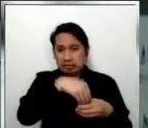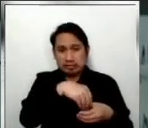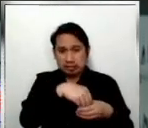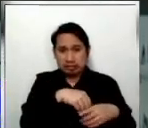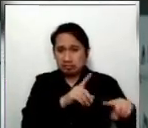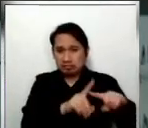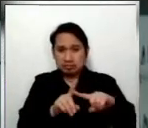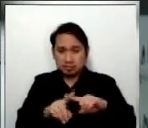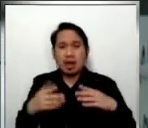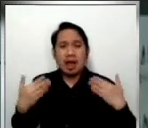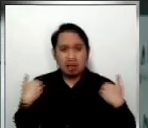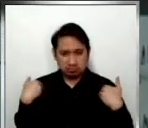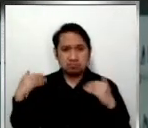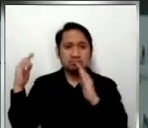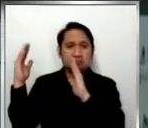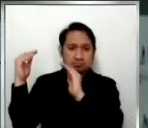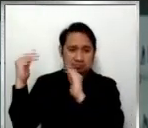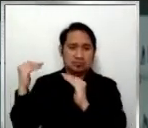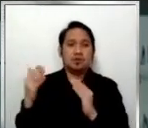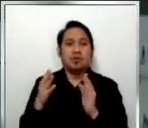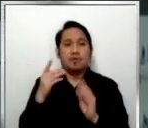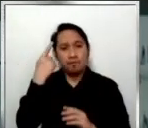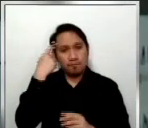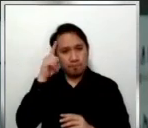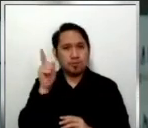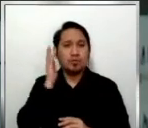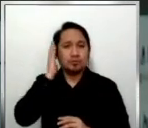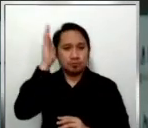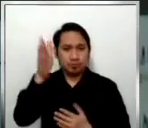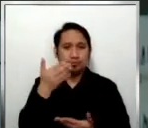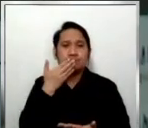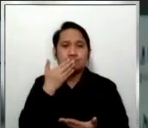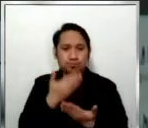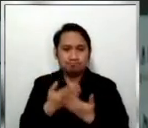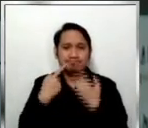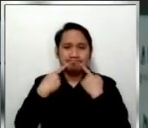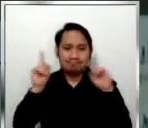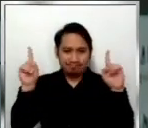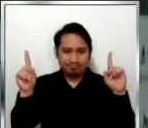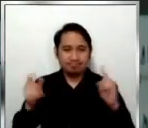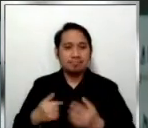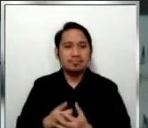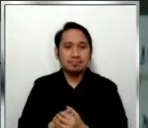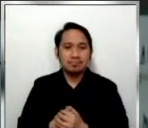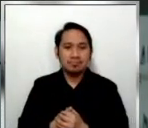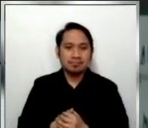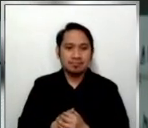pag-asa para sa mas magandang bukas. Salima Refran, Nakatutok, 24 oras.